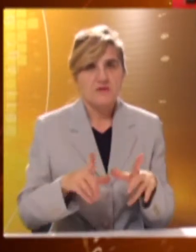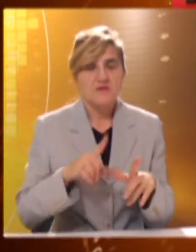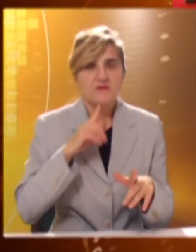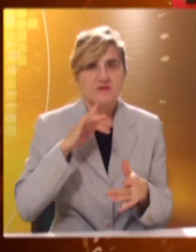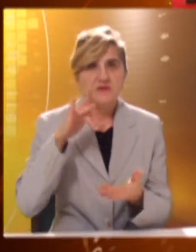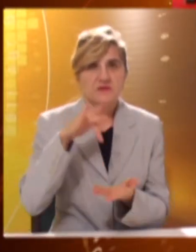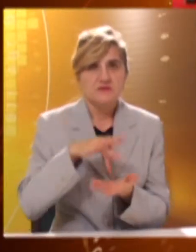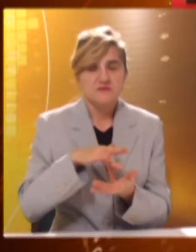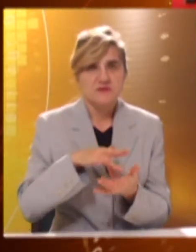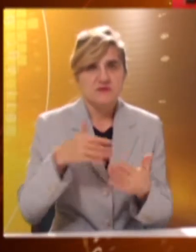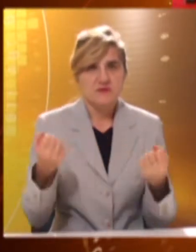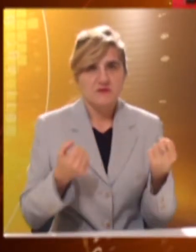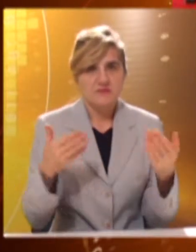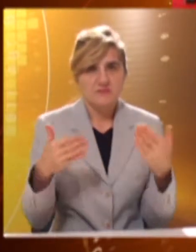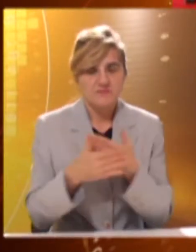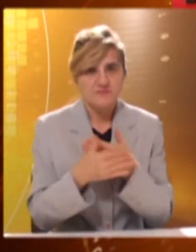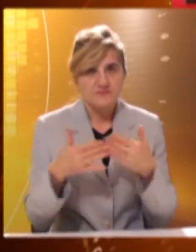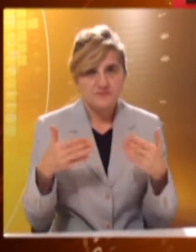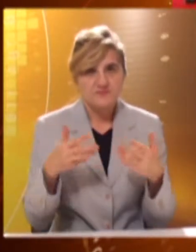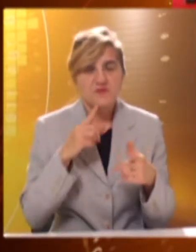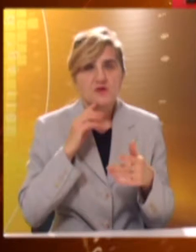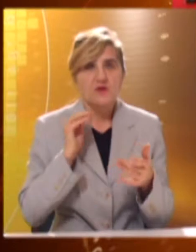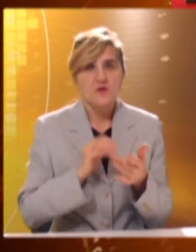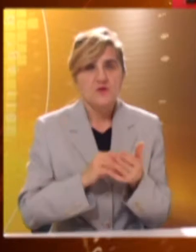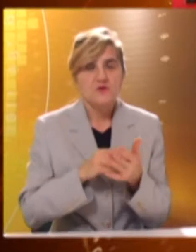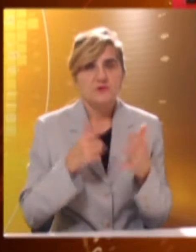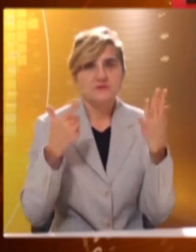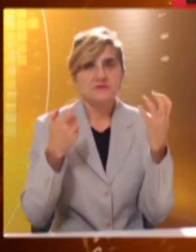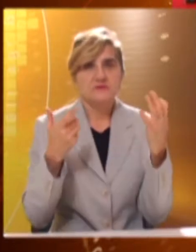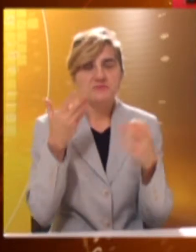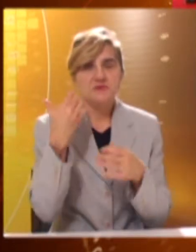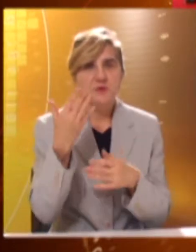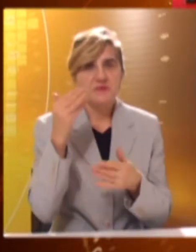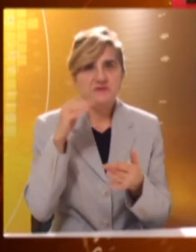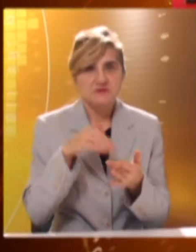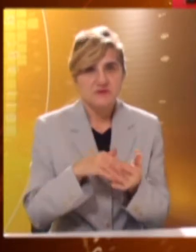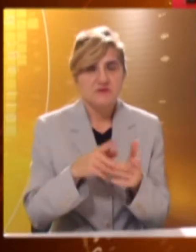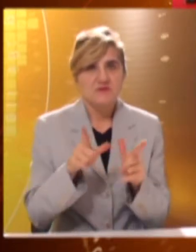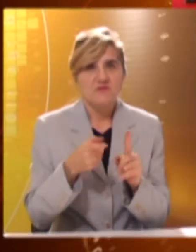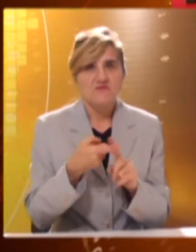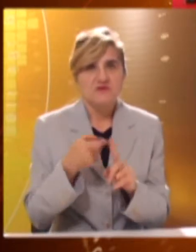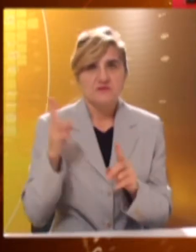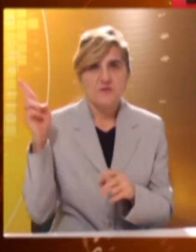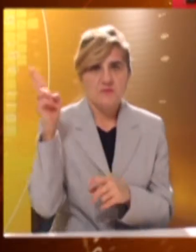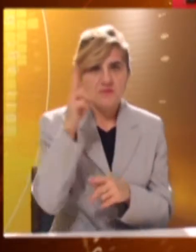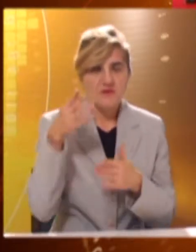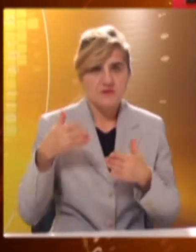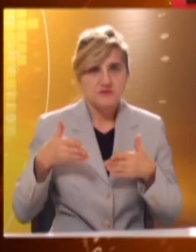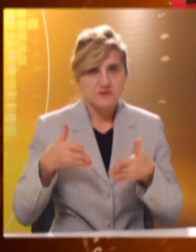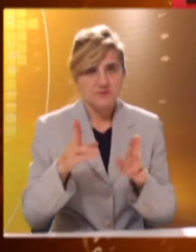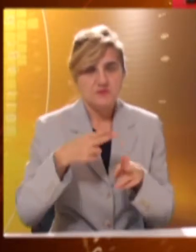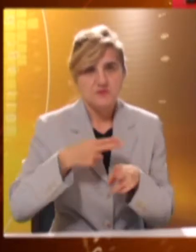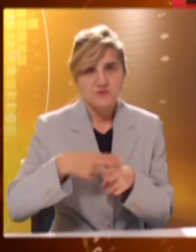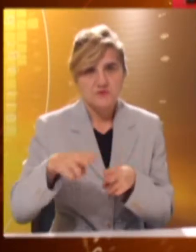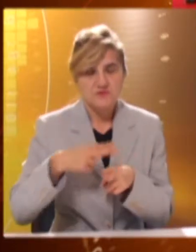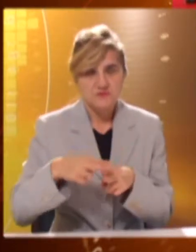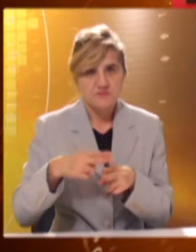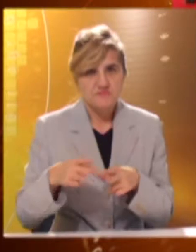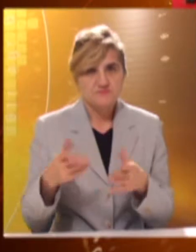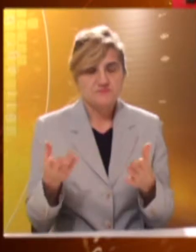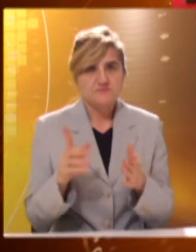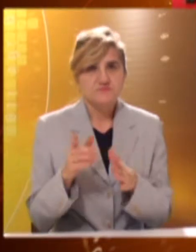trgova naravno, a 750.000 dinara je odvojeno na poziciji Palić Ludeša koji je nadležan za čišćenje zaštićenog